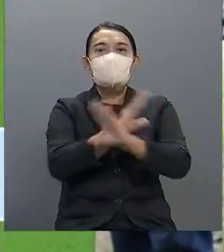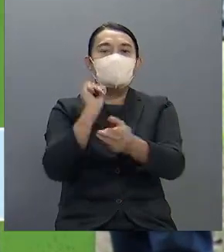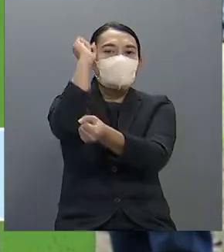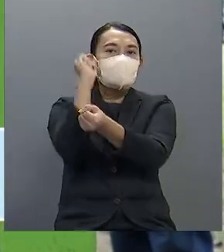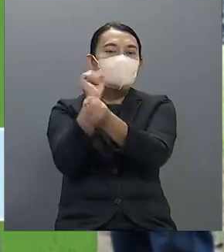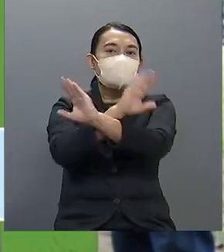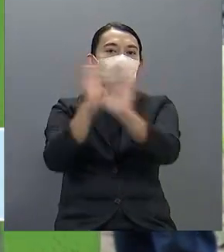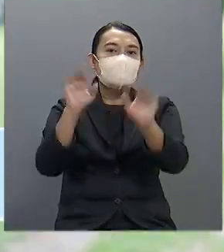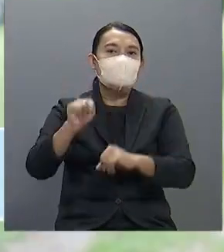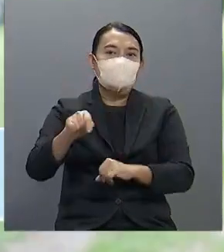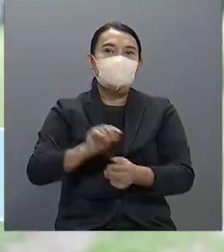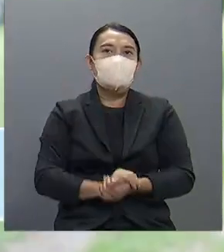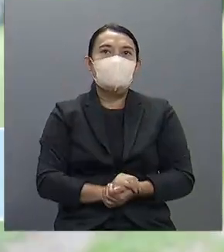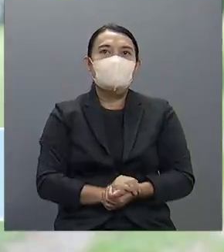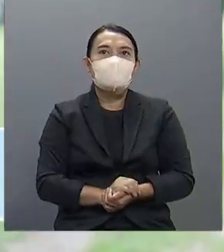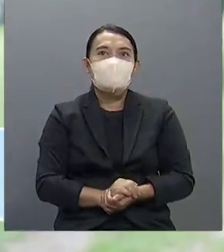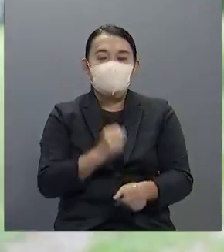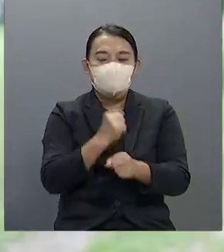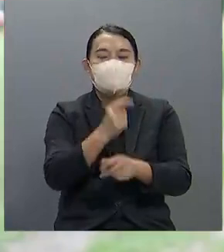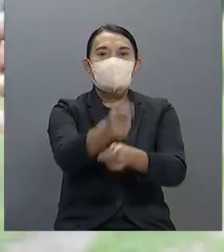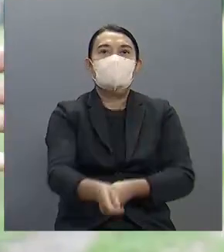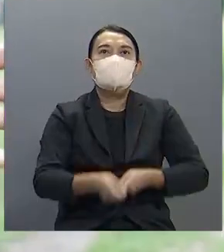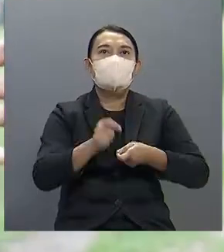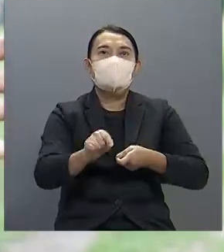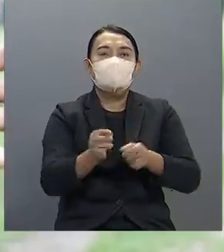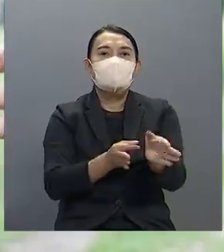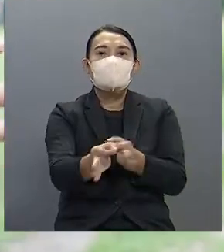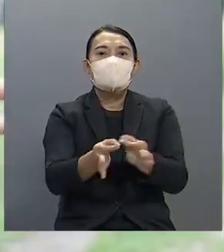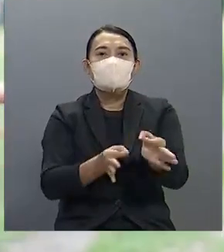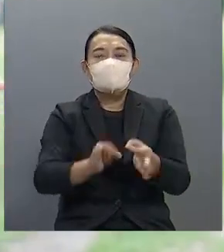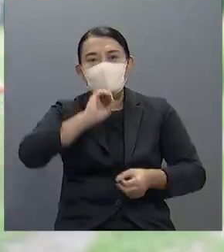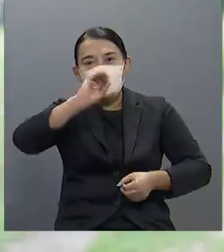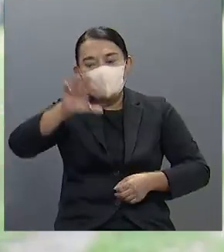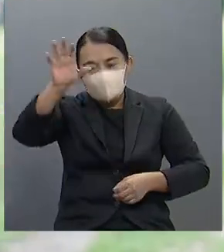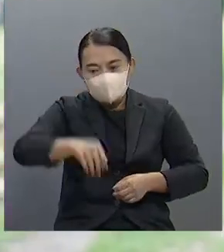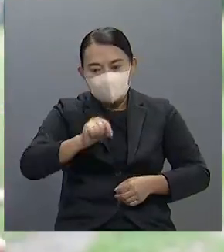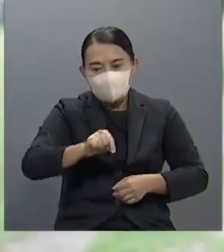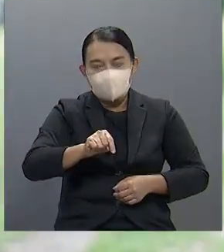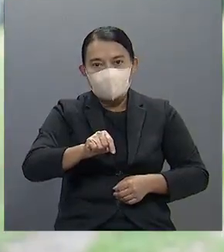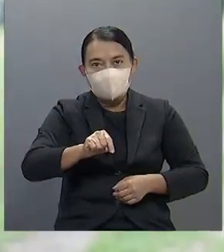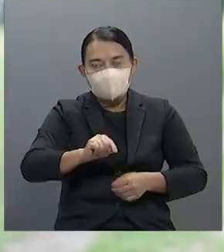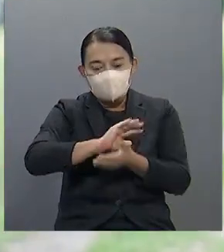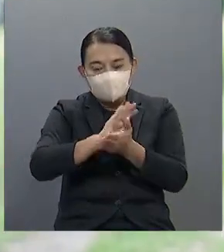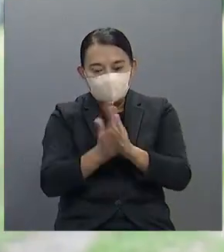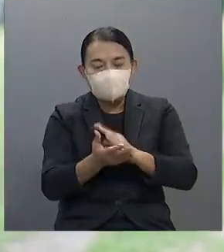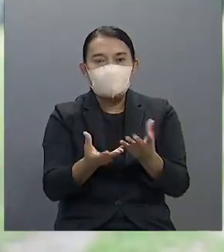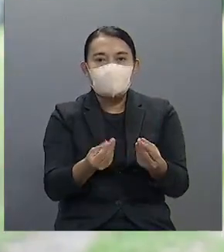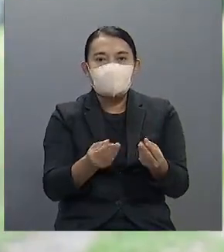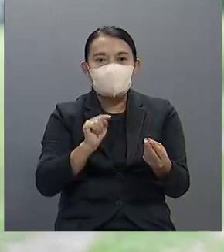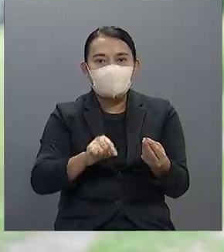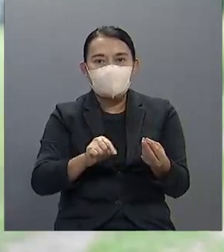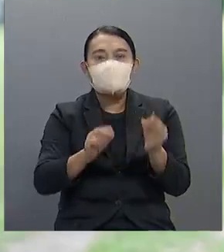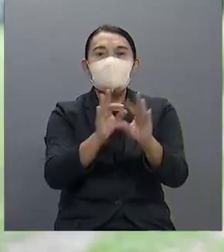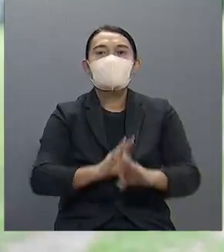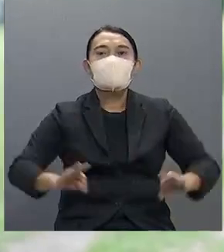รูปแบบของแปลงการเกษตรเนี่ยนะครับเราก็บอกว่าสิ่งหนึ่งที่เรานำมาใช้คือเนี่ยตั้งแต่การปรับคุณภาพของดินนะครับส่วนใหญ่เราจะใช้ดินถ